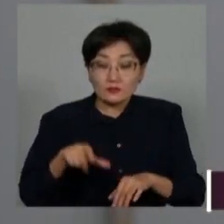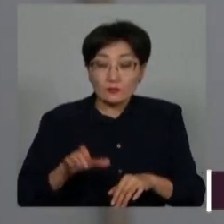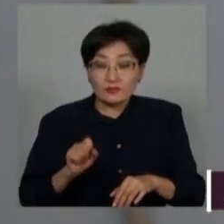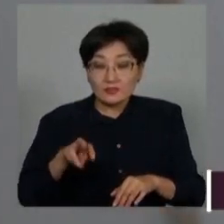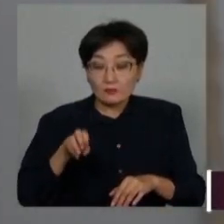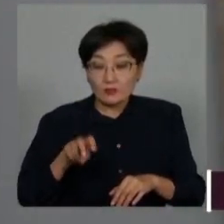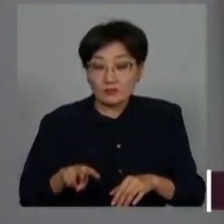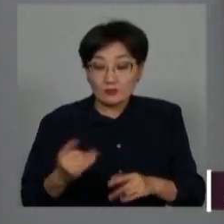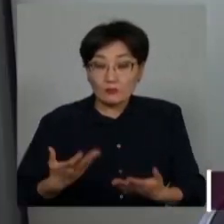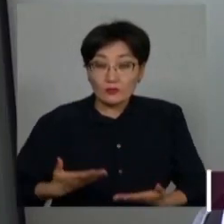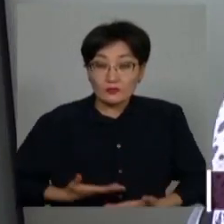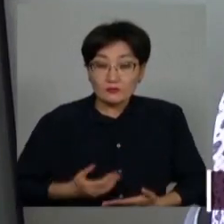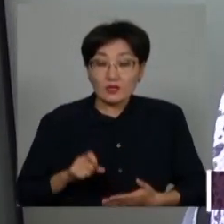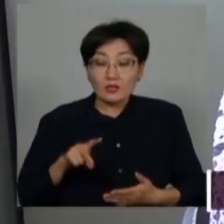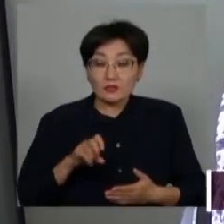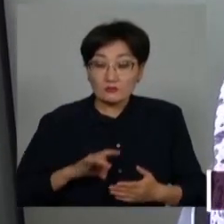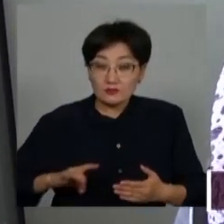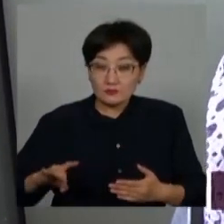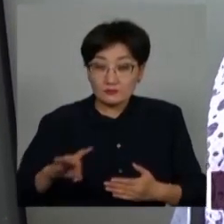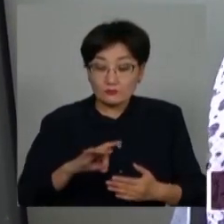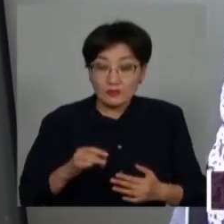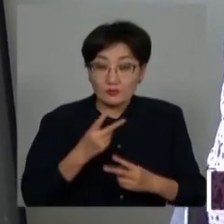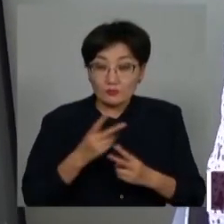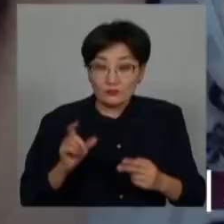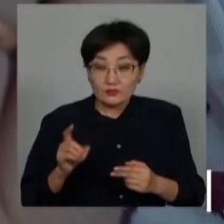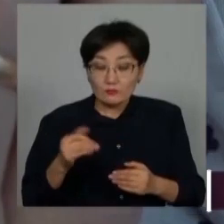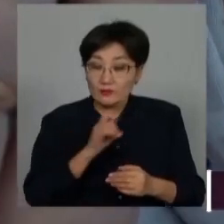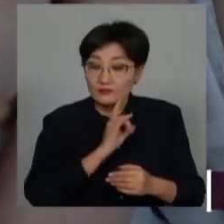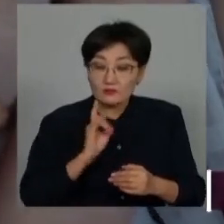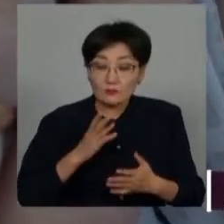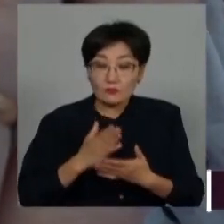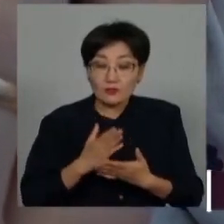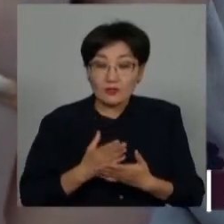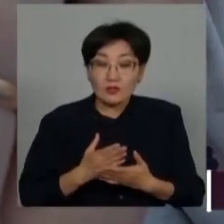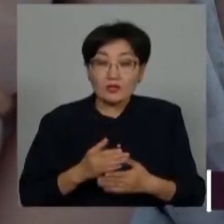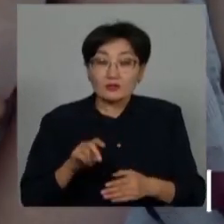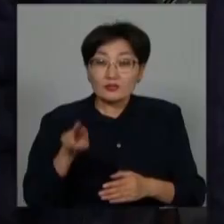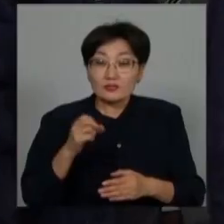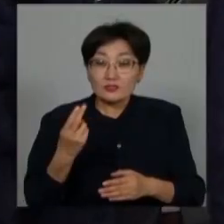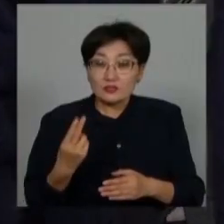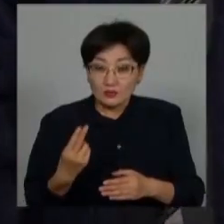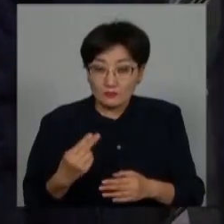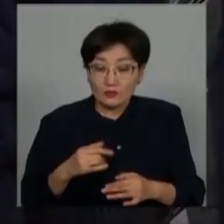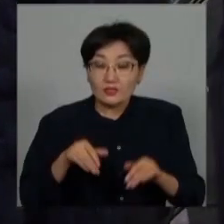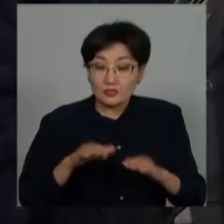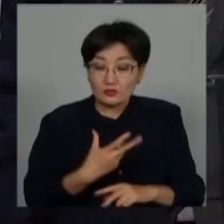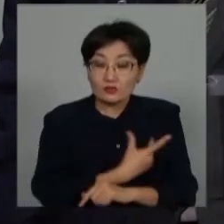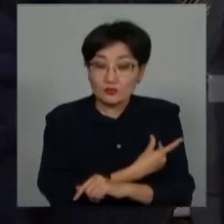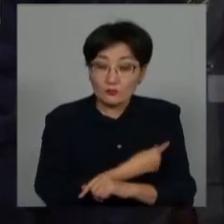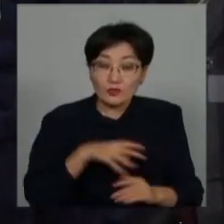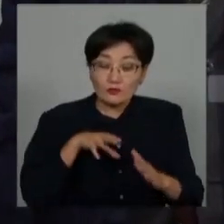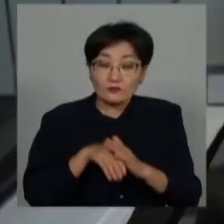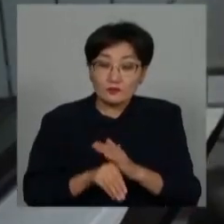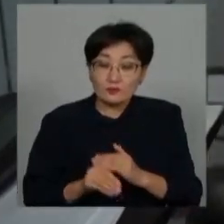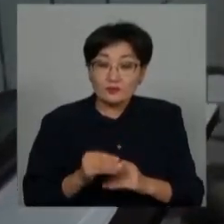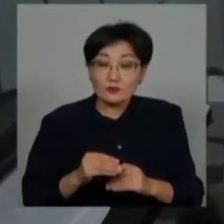Самал Оспан. Она жительница Алатауского района. Несмотря на то, что женщина имеет в анамнезе ДЦП, она решила привиться, чтобы внести